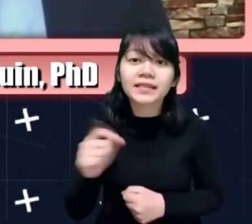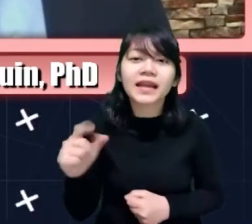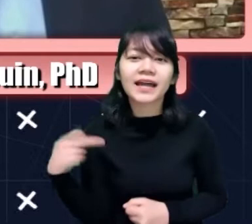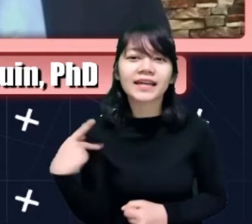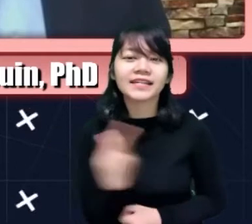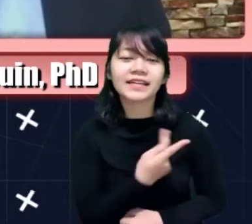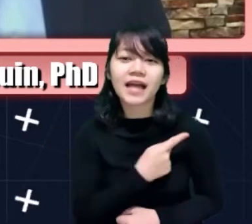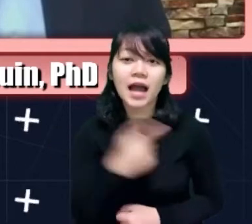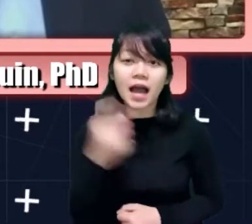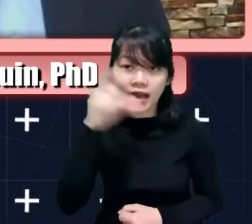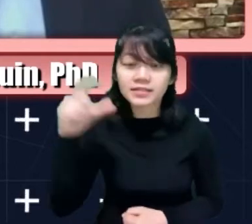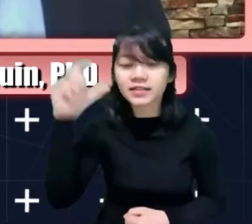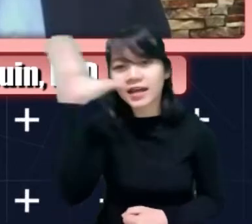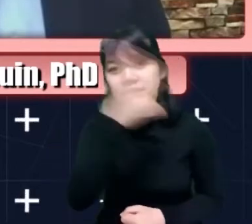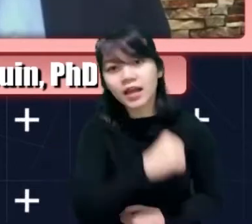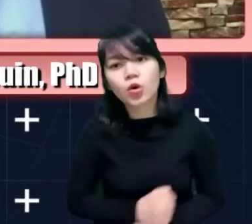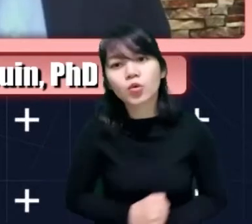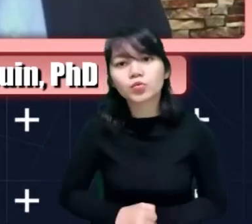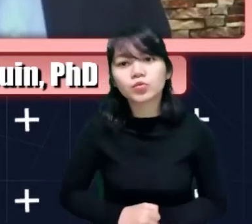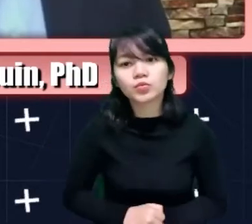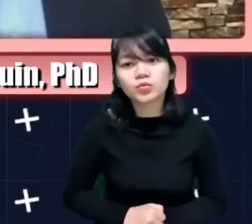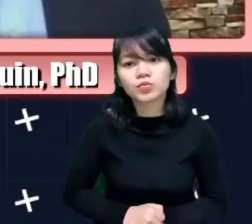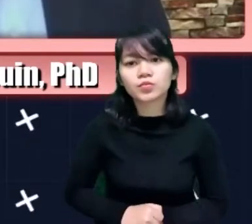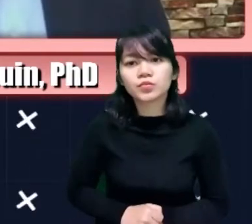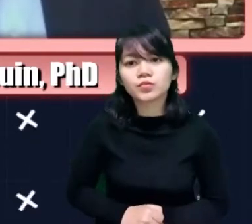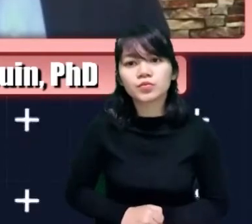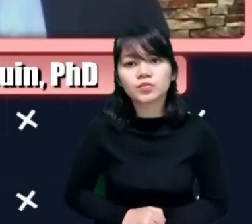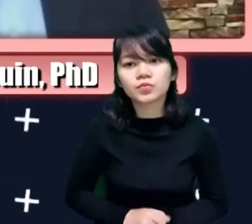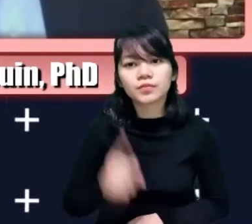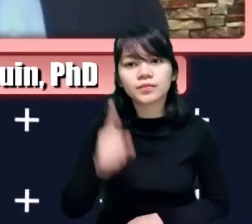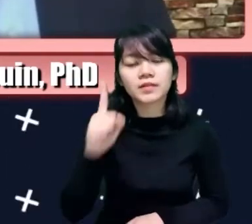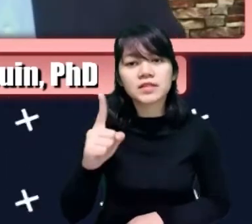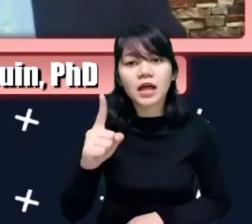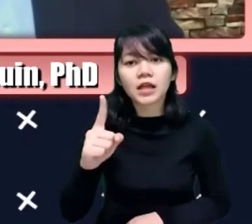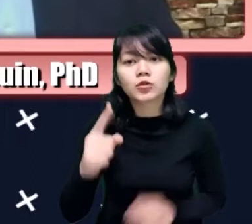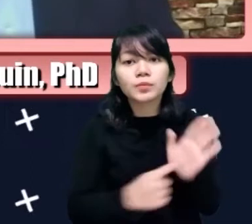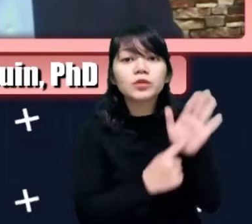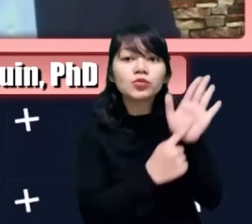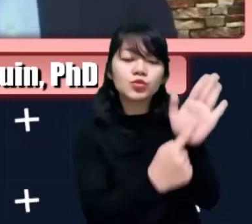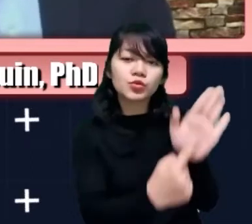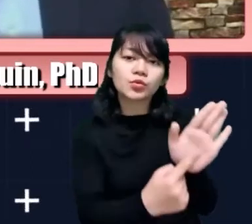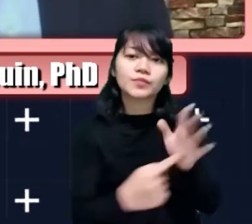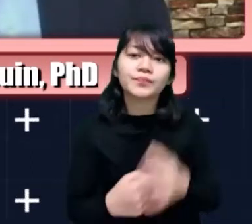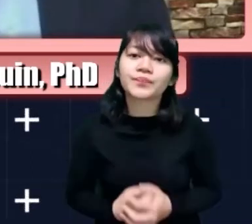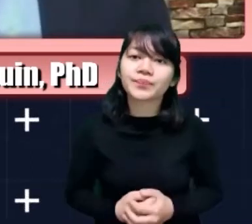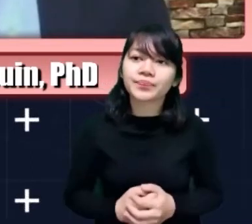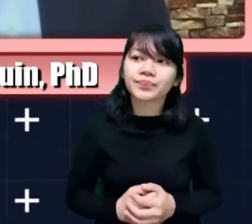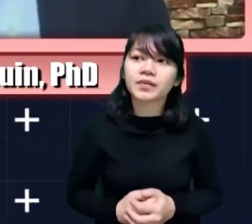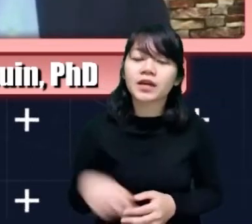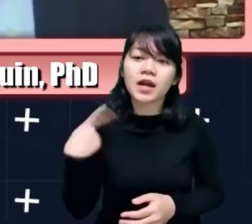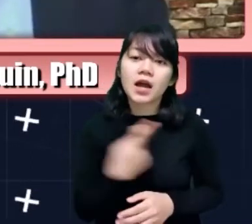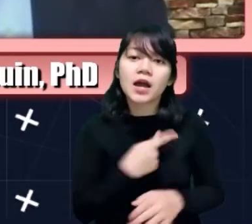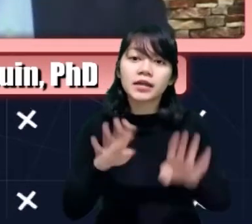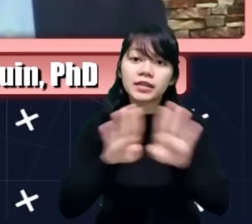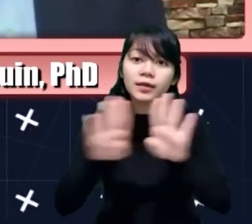ayat ini sudah cukup memberikan kepada kita satu petunjuk ya. Kita buka di dalam Bilangan pasal